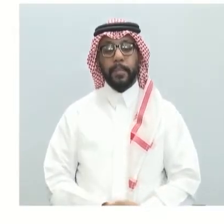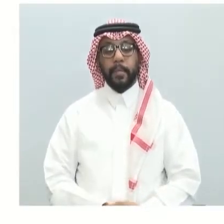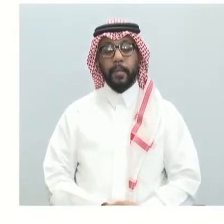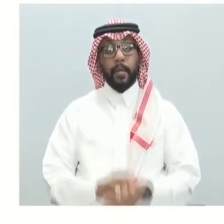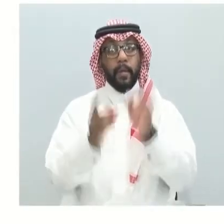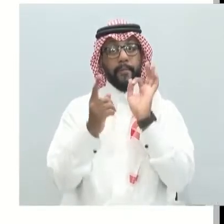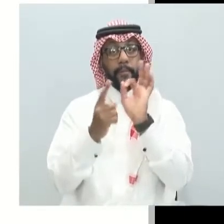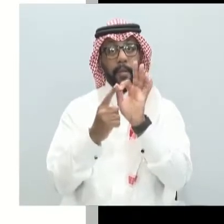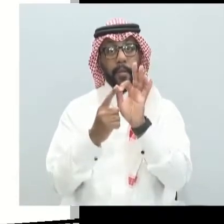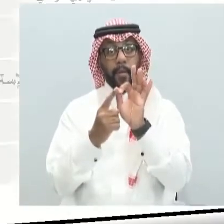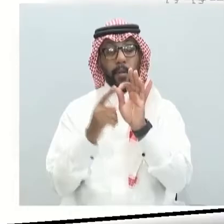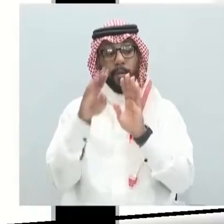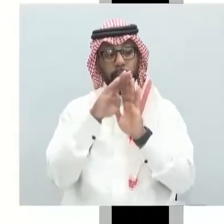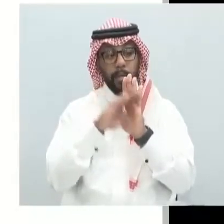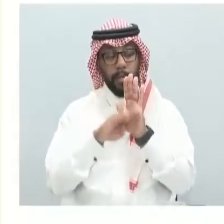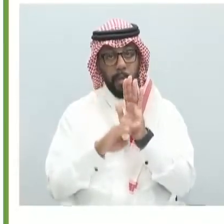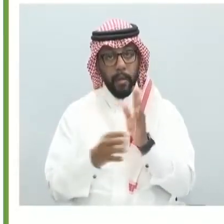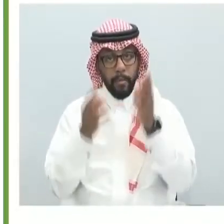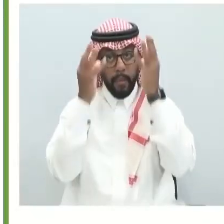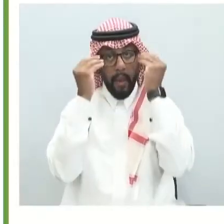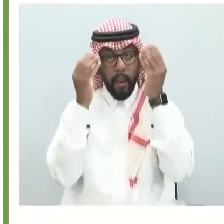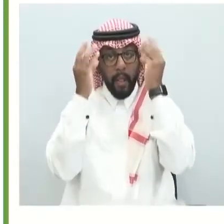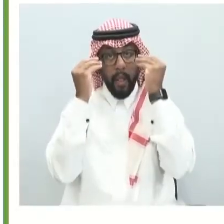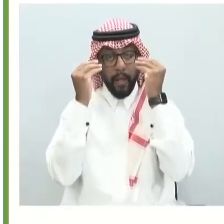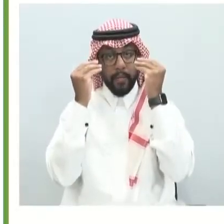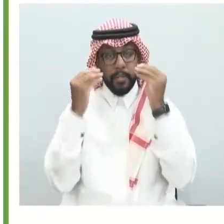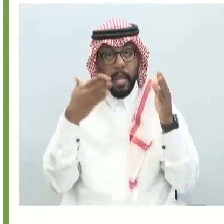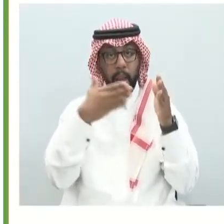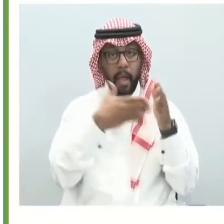يهدفوا درسنا لهذا اليوم الى اولا